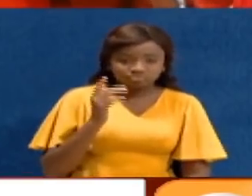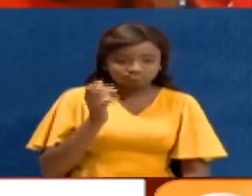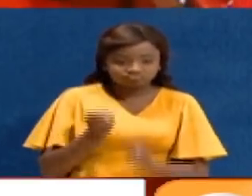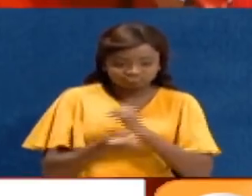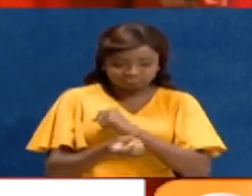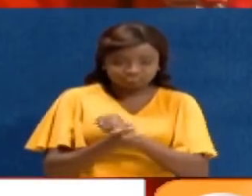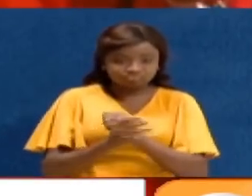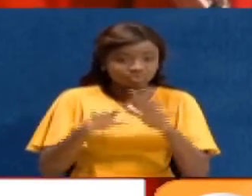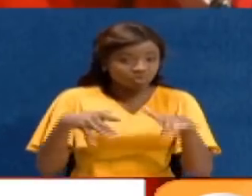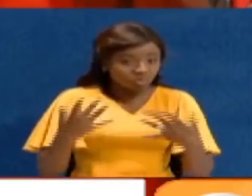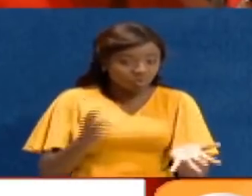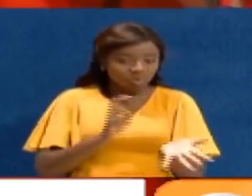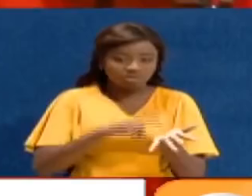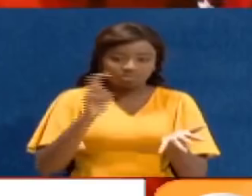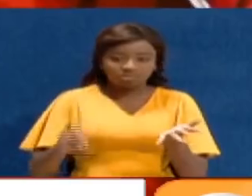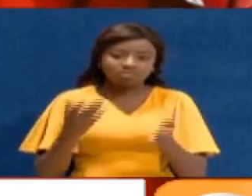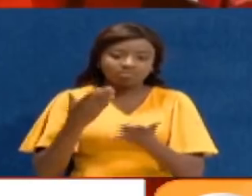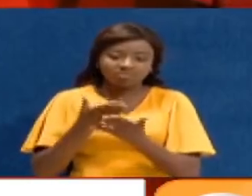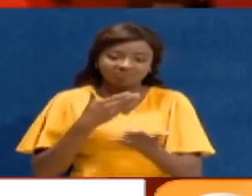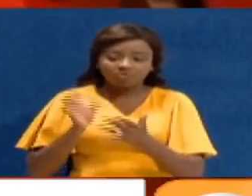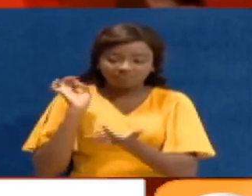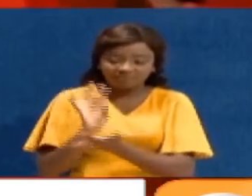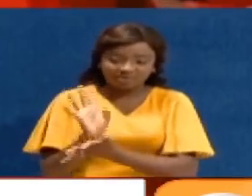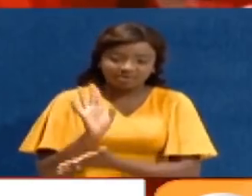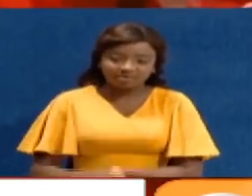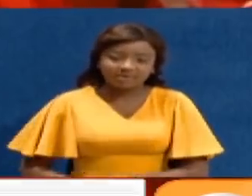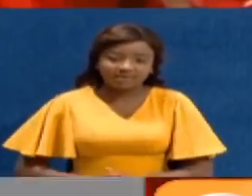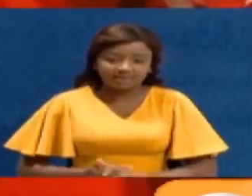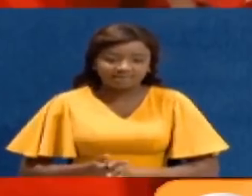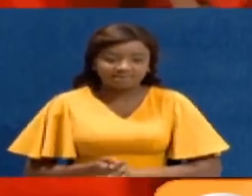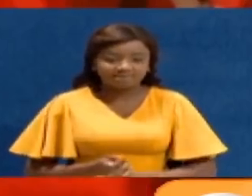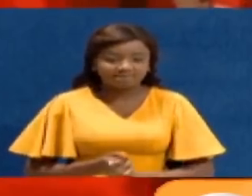kujihuzulu kabla ya kungatuliwa. Kazugunga, runinga ya Citizen.